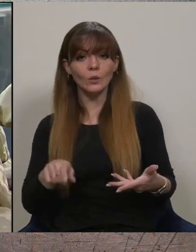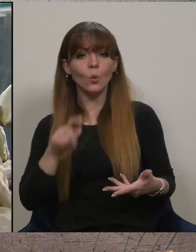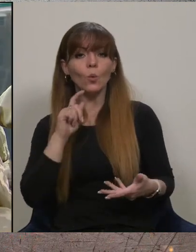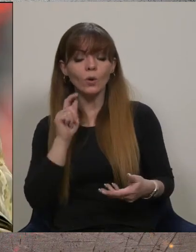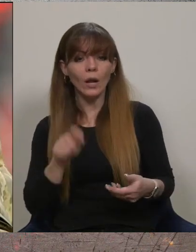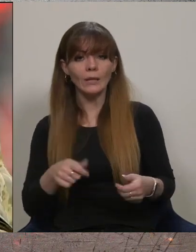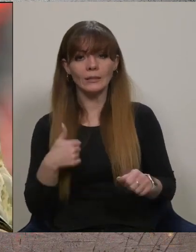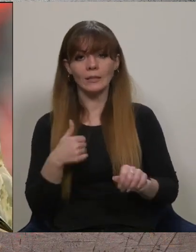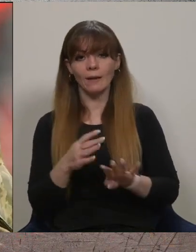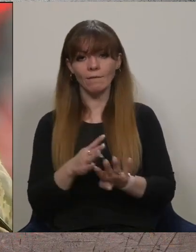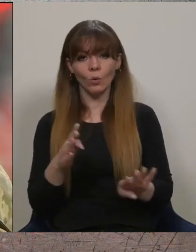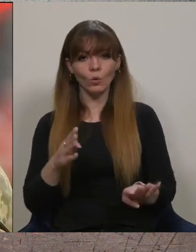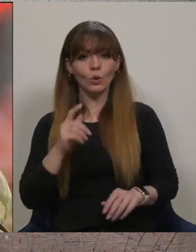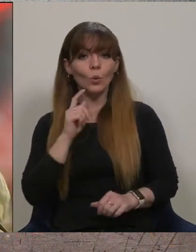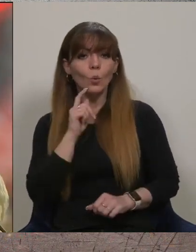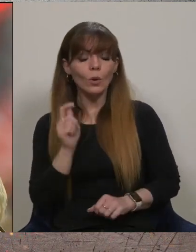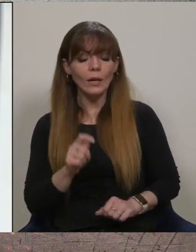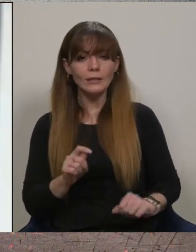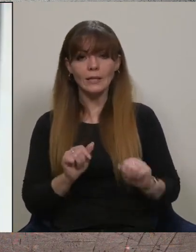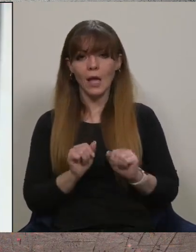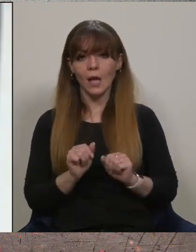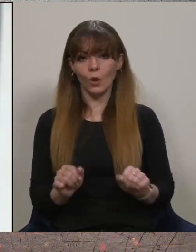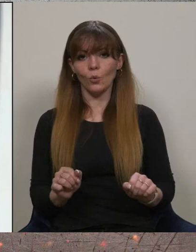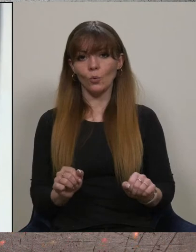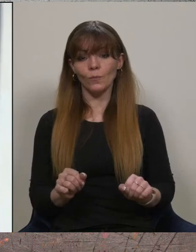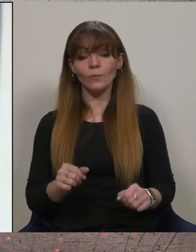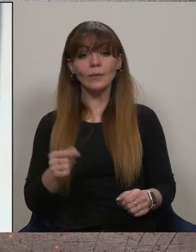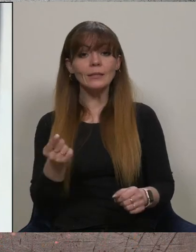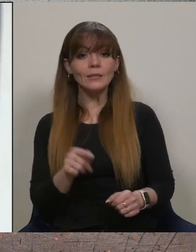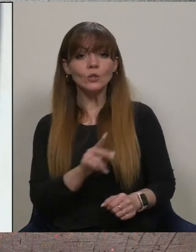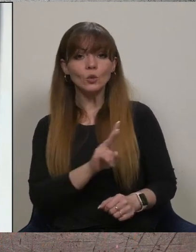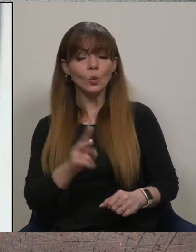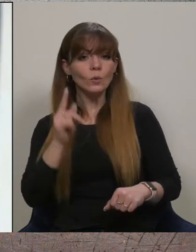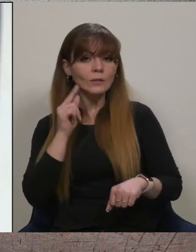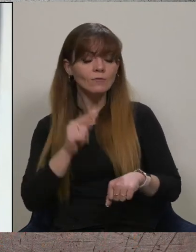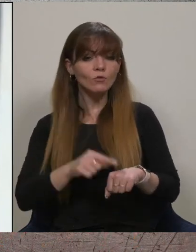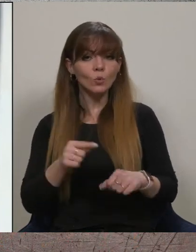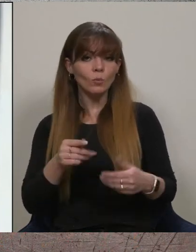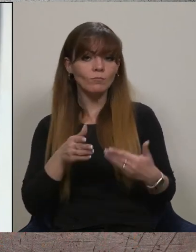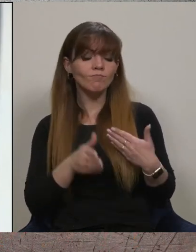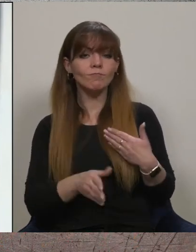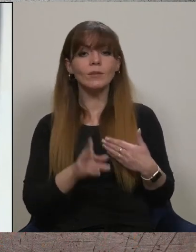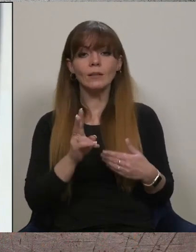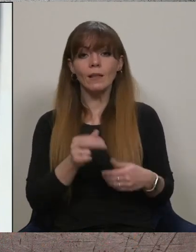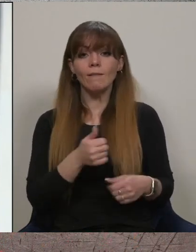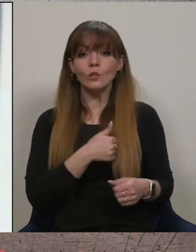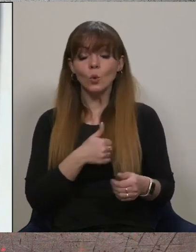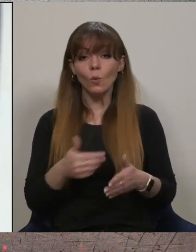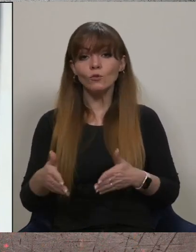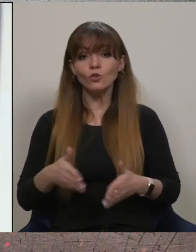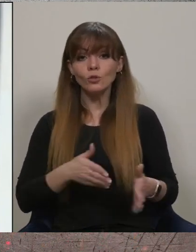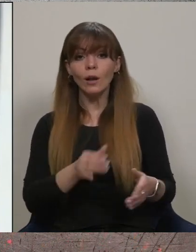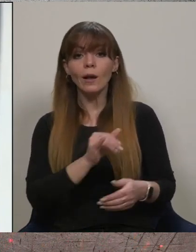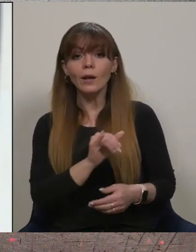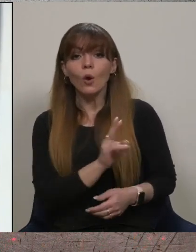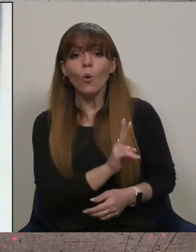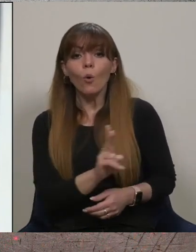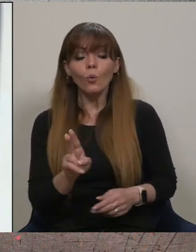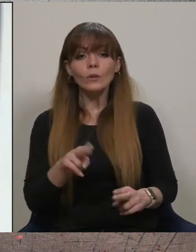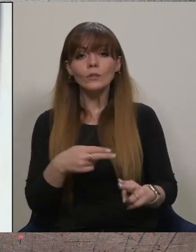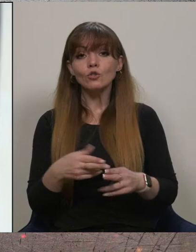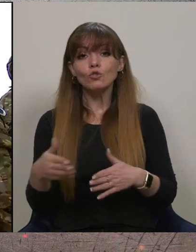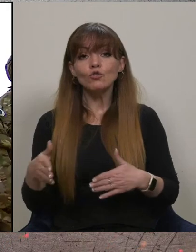воїни, українські герої. Ті, хто свідомо став на військовий шлях і кого цей шлях